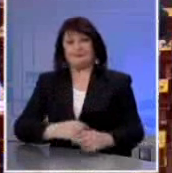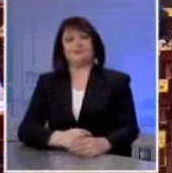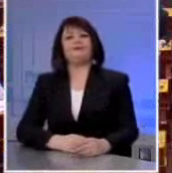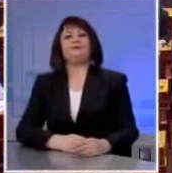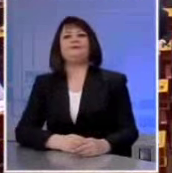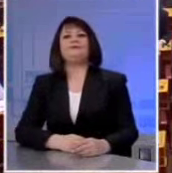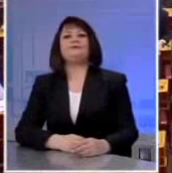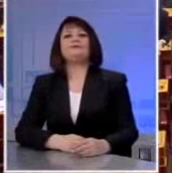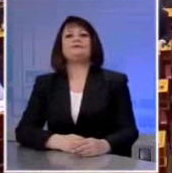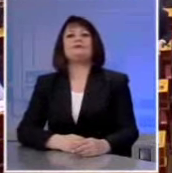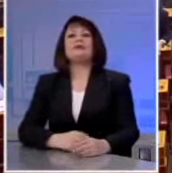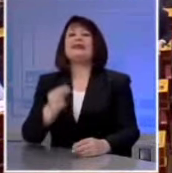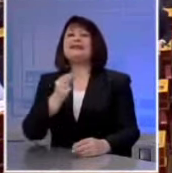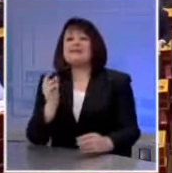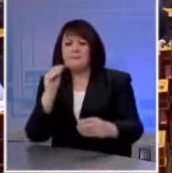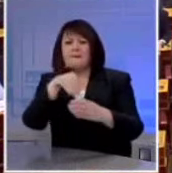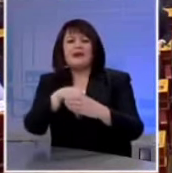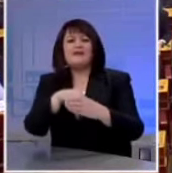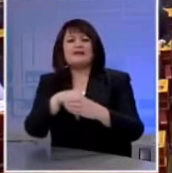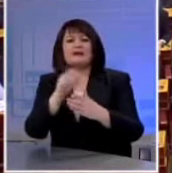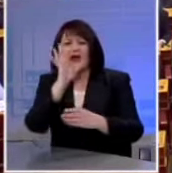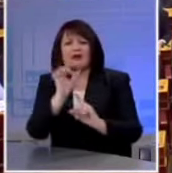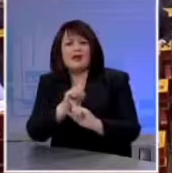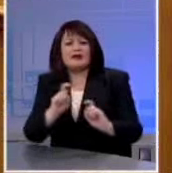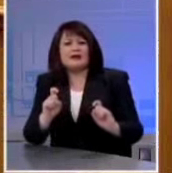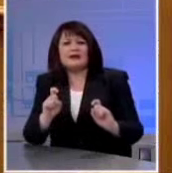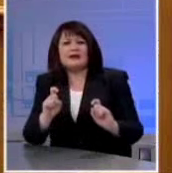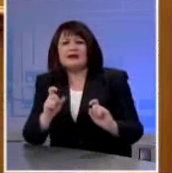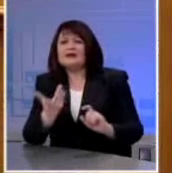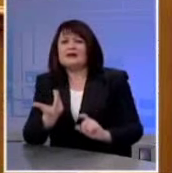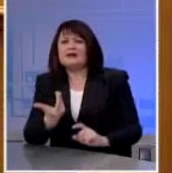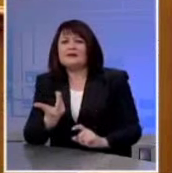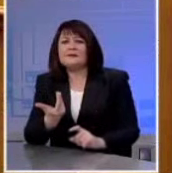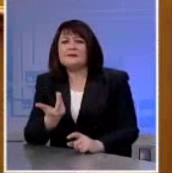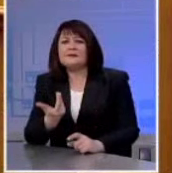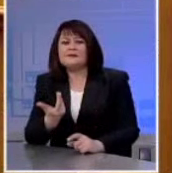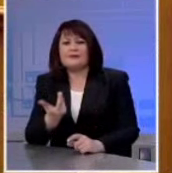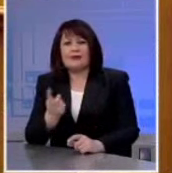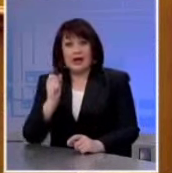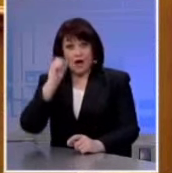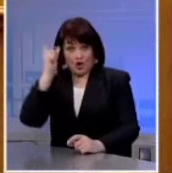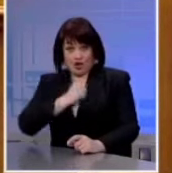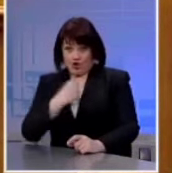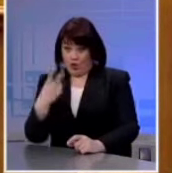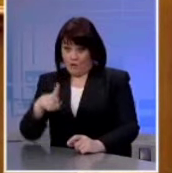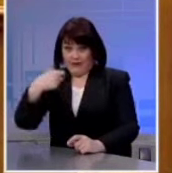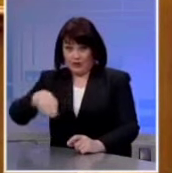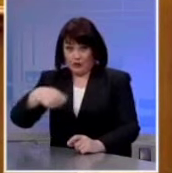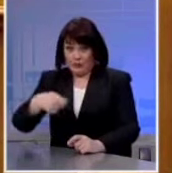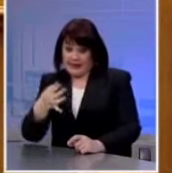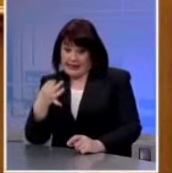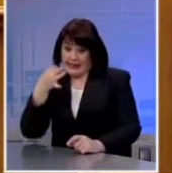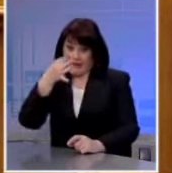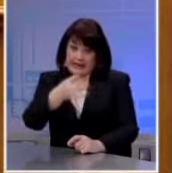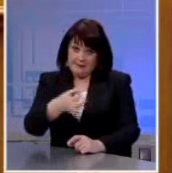Ποια αλήθεια ήταν η παρέμβαση? Η έκφραση της νομικής γνώμης του Υπουργού για το